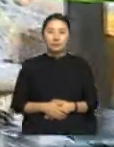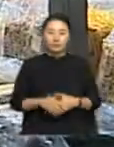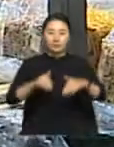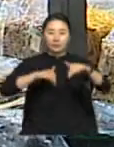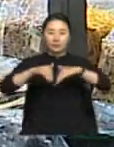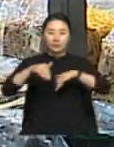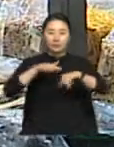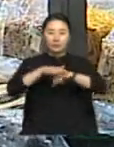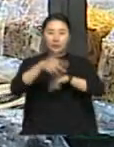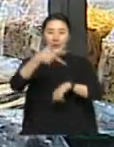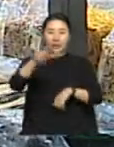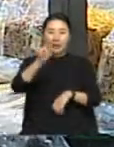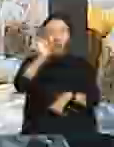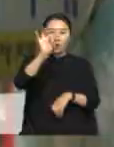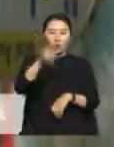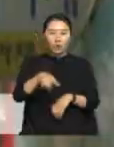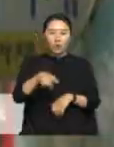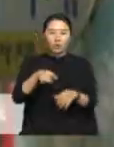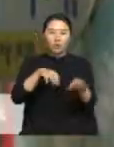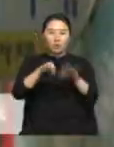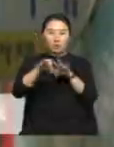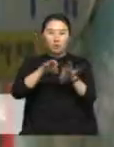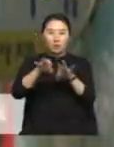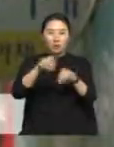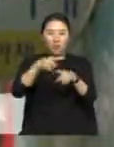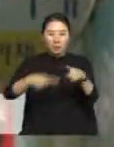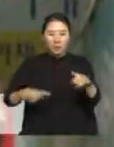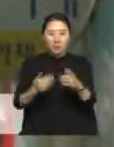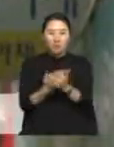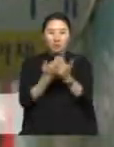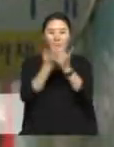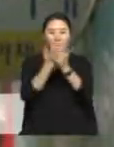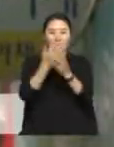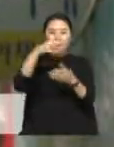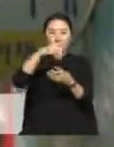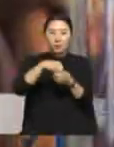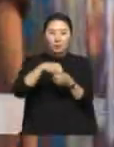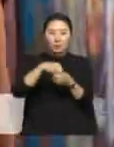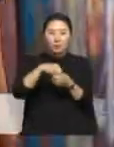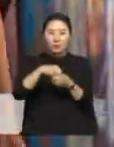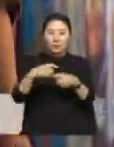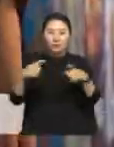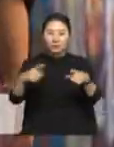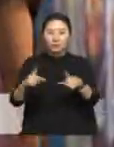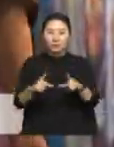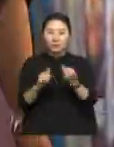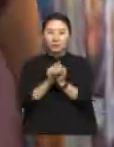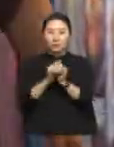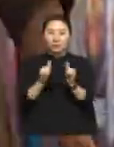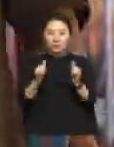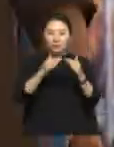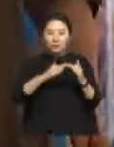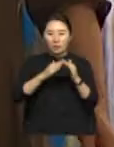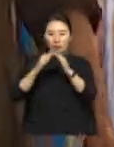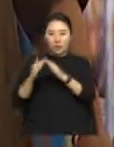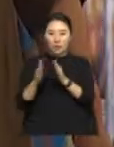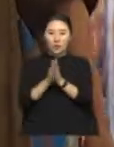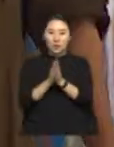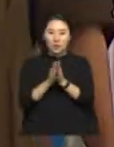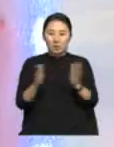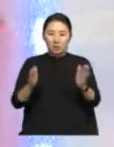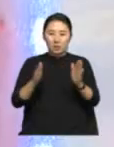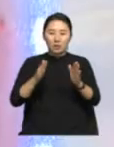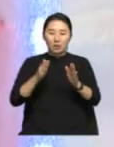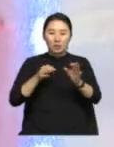골목형 시장인 장위 시장의 절반 정도가 재개발 구역에 포함됐습니다. 해당 구역 주민들의 이주가 시작되면서